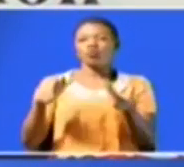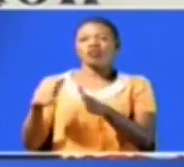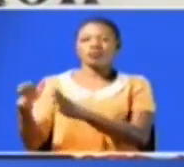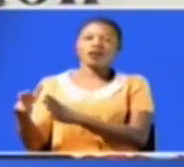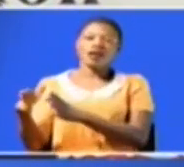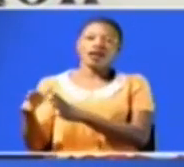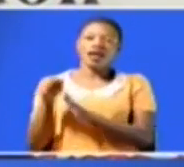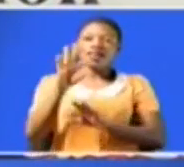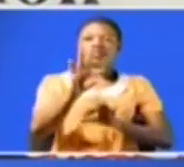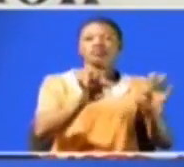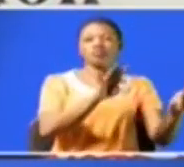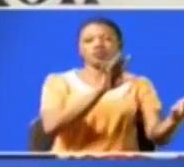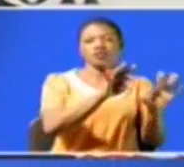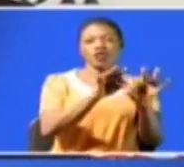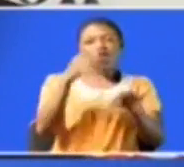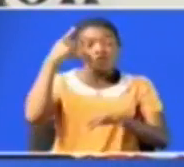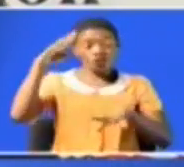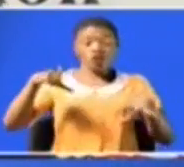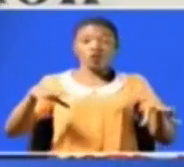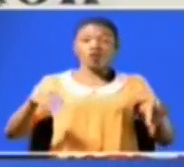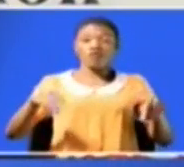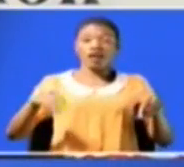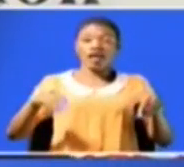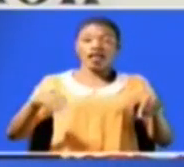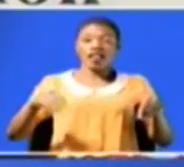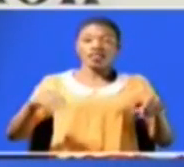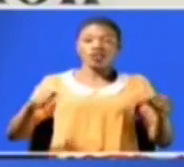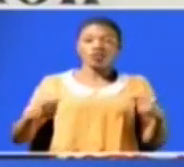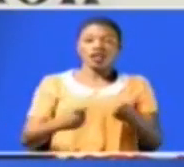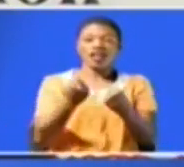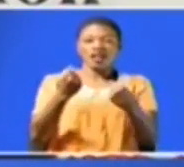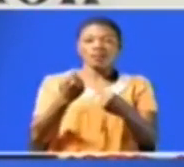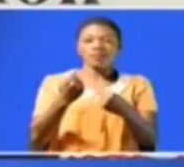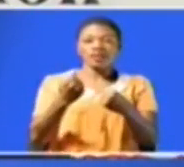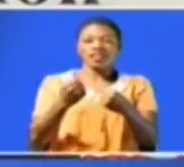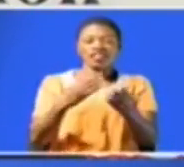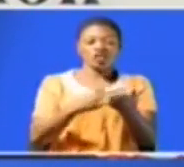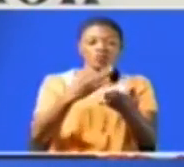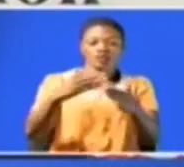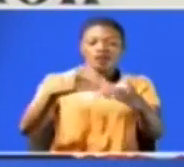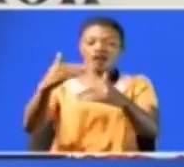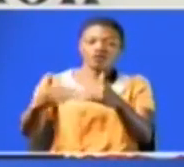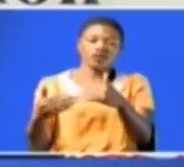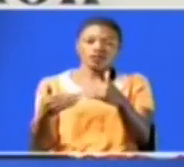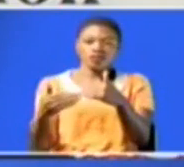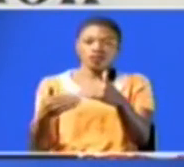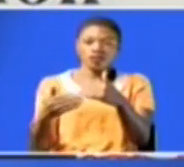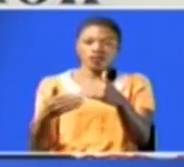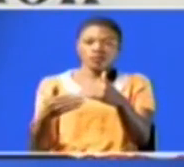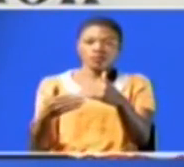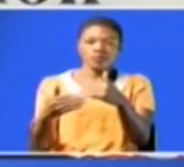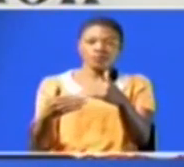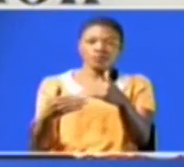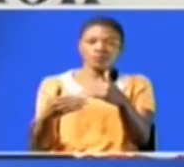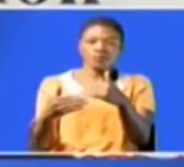and this year in particular for the Olympic qualifier, which will be held approximately 3 weeks after that. With that in